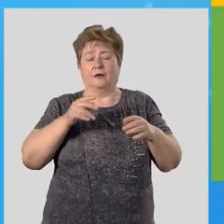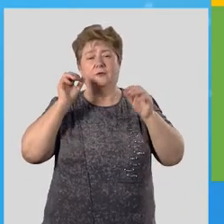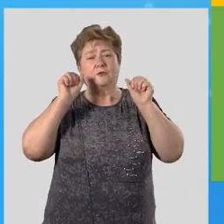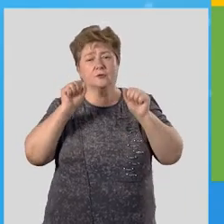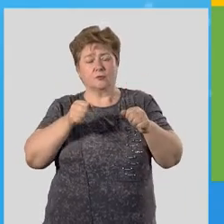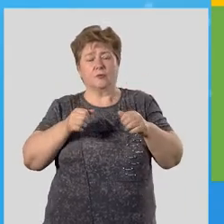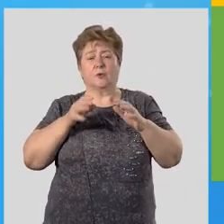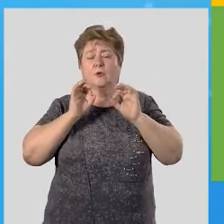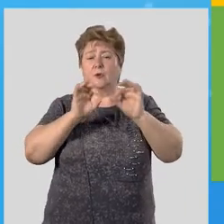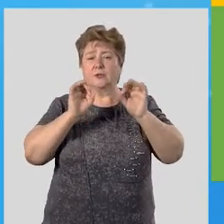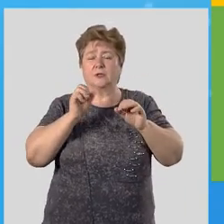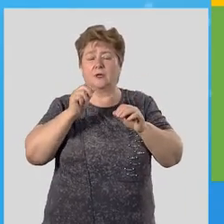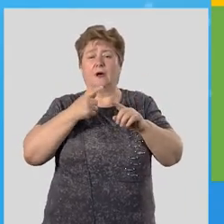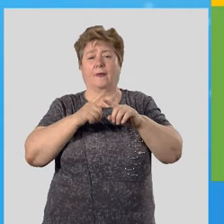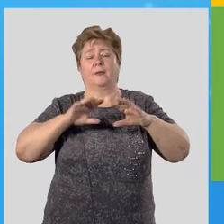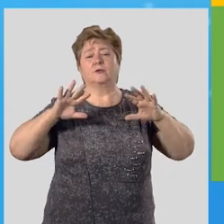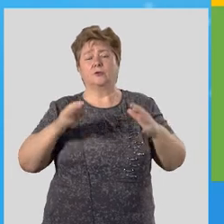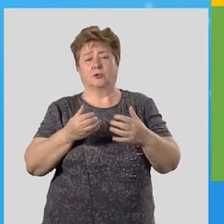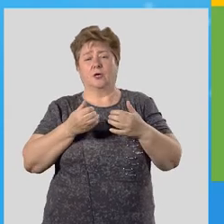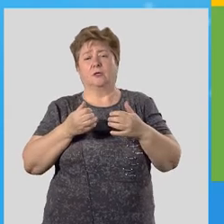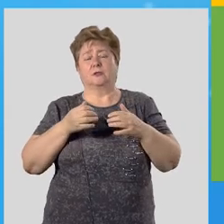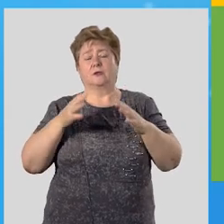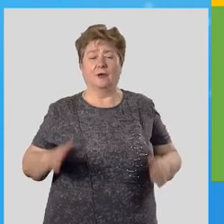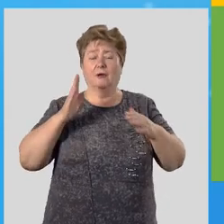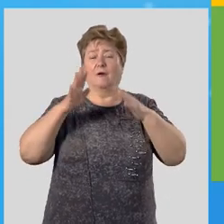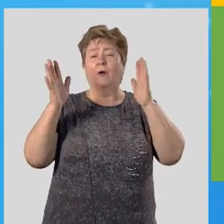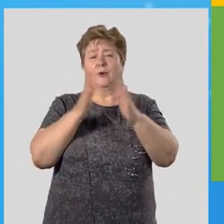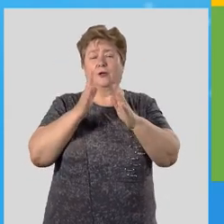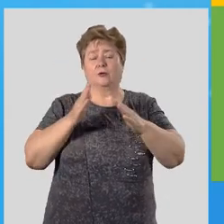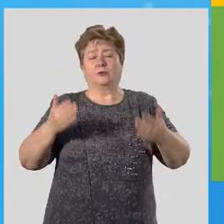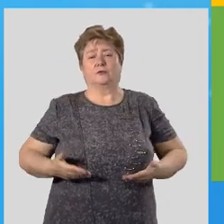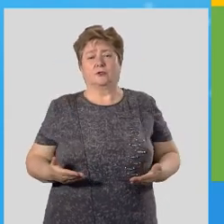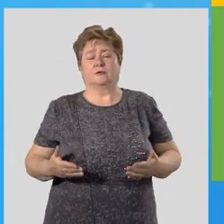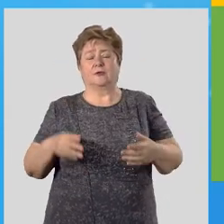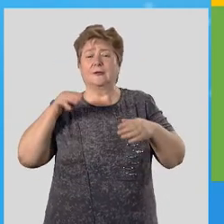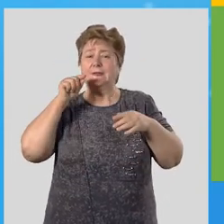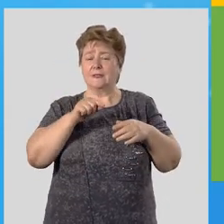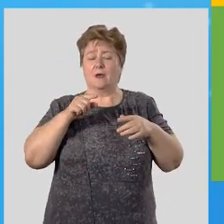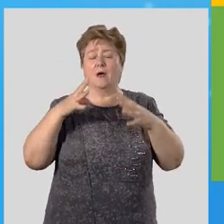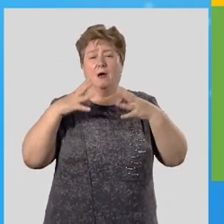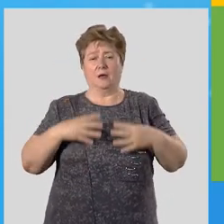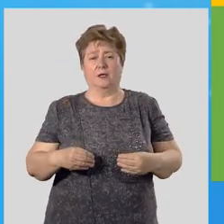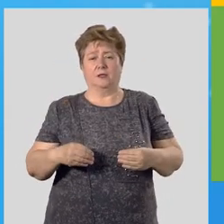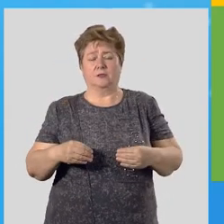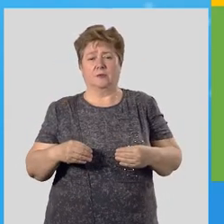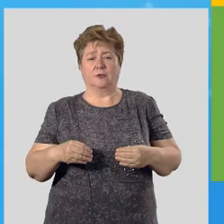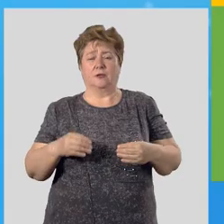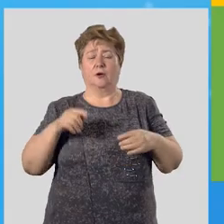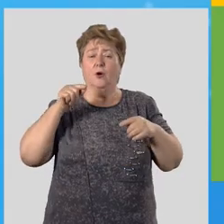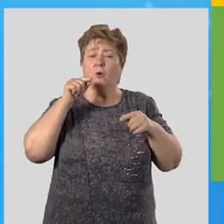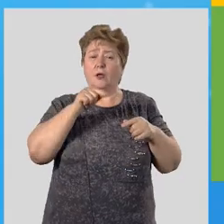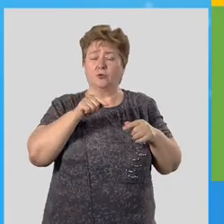сумел объяснить, как это происходит. В природе выживают те организмы,